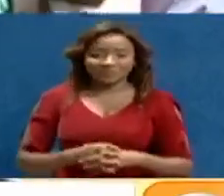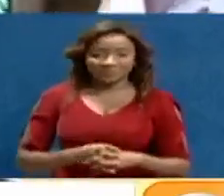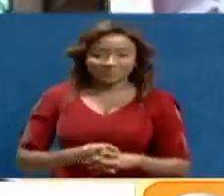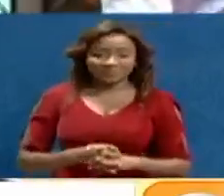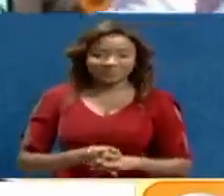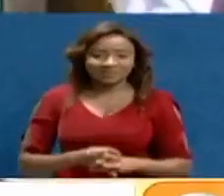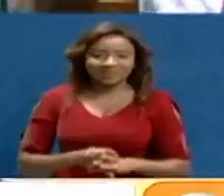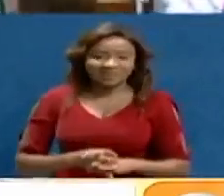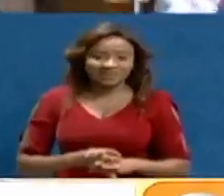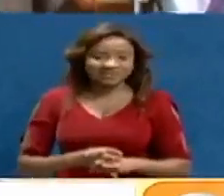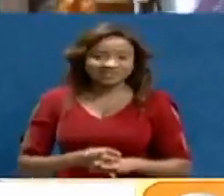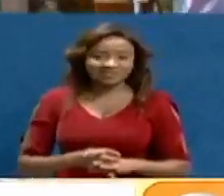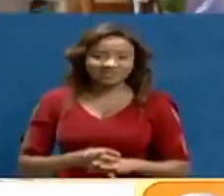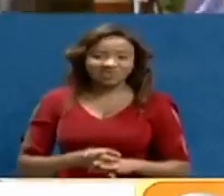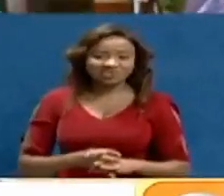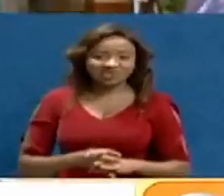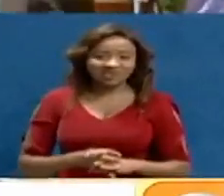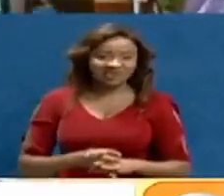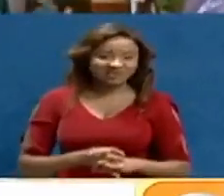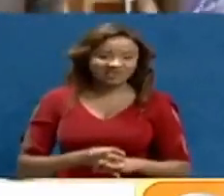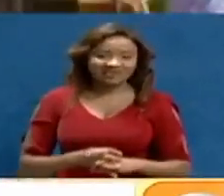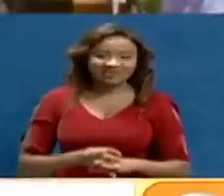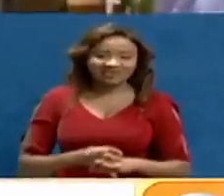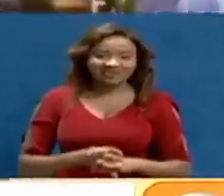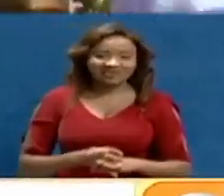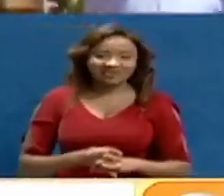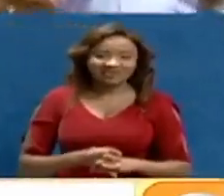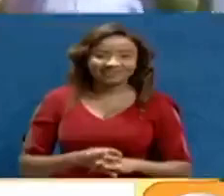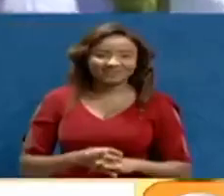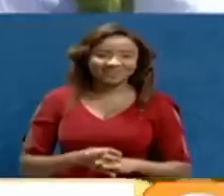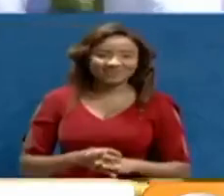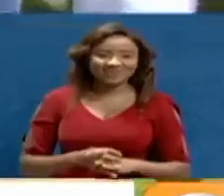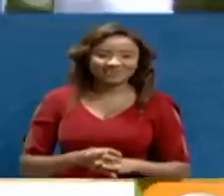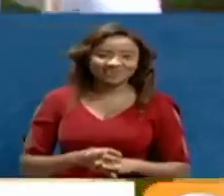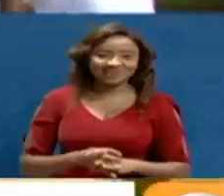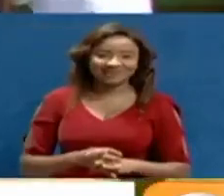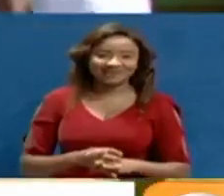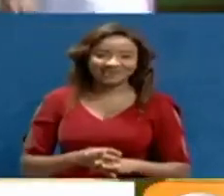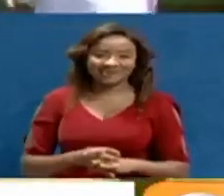Solidarity forever, for the union makes us